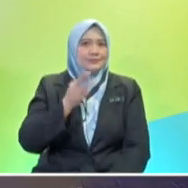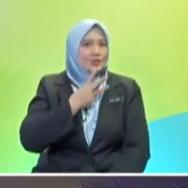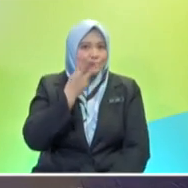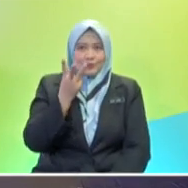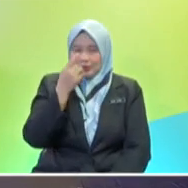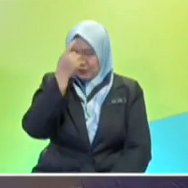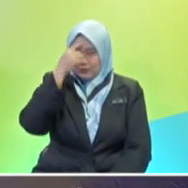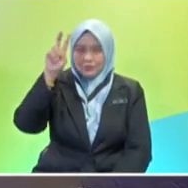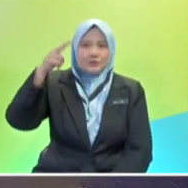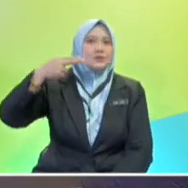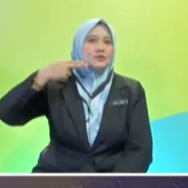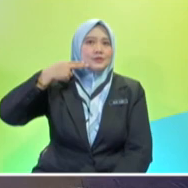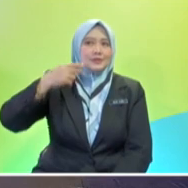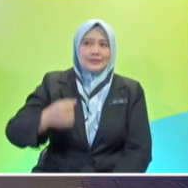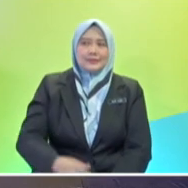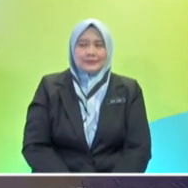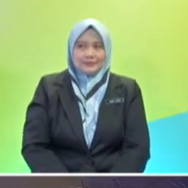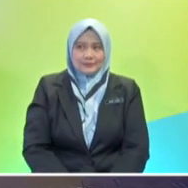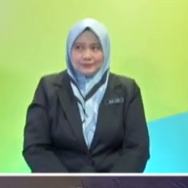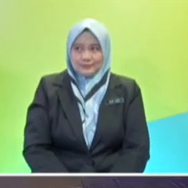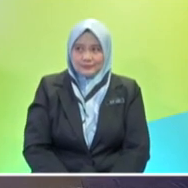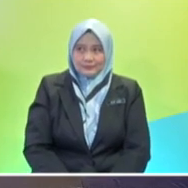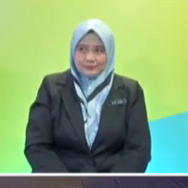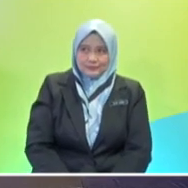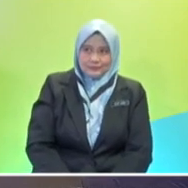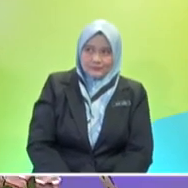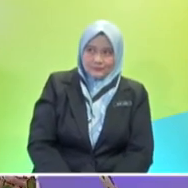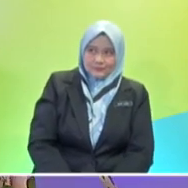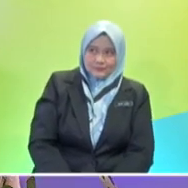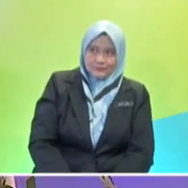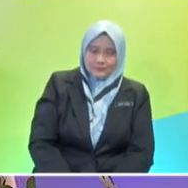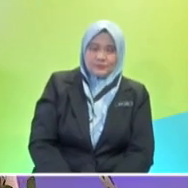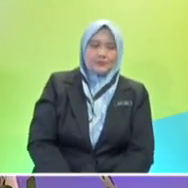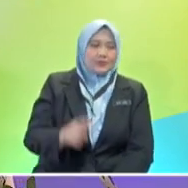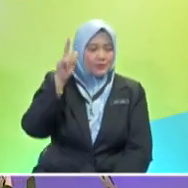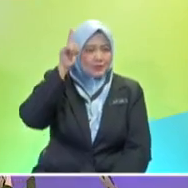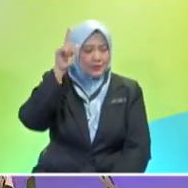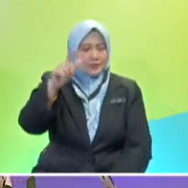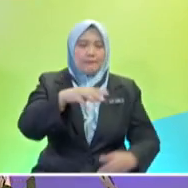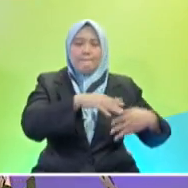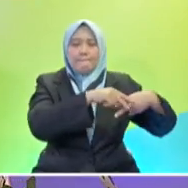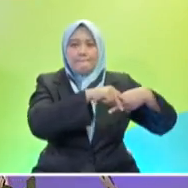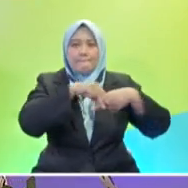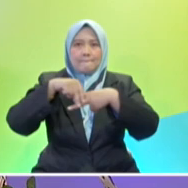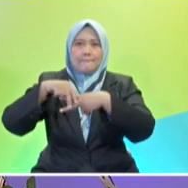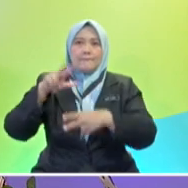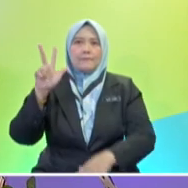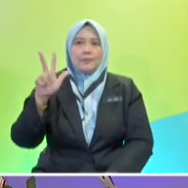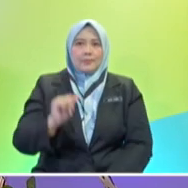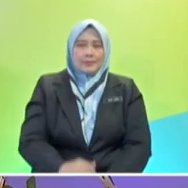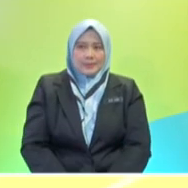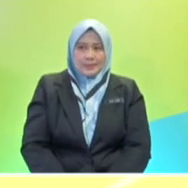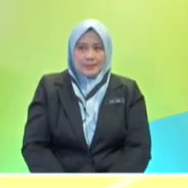wah, wah, wah. Ya, kita tengok kepada panduan yang ketiga. Siapa nak baca? Siapa nak